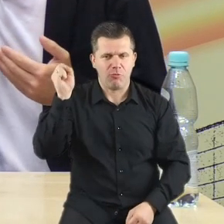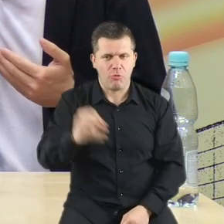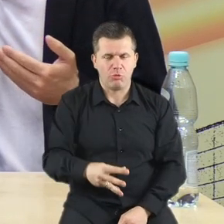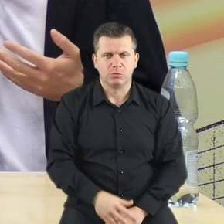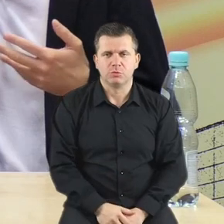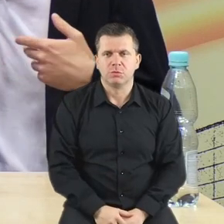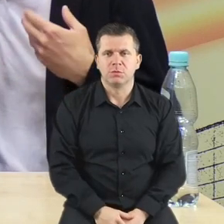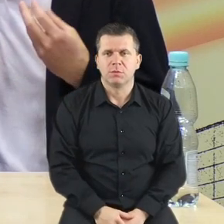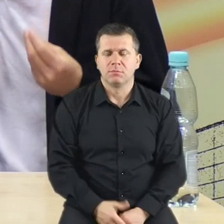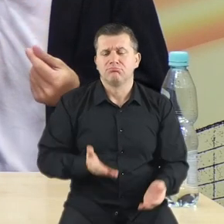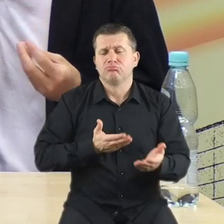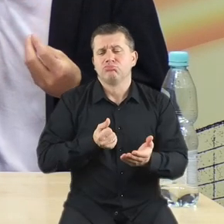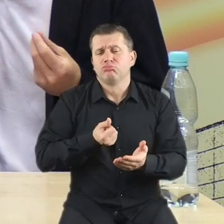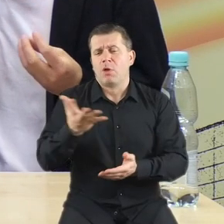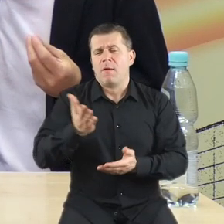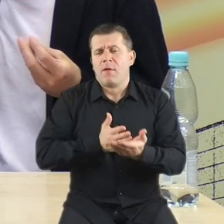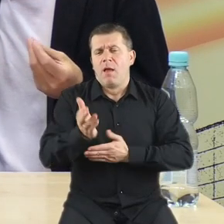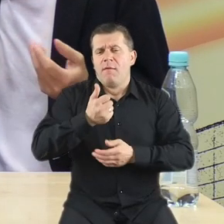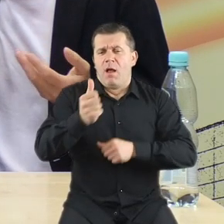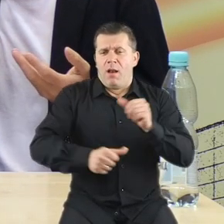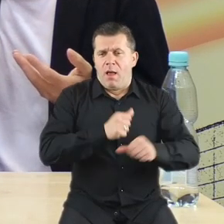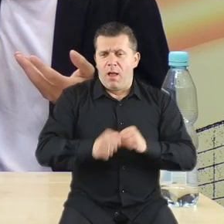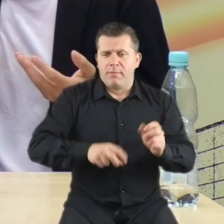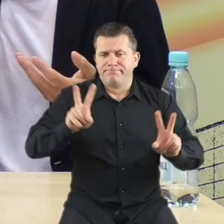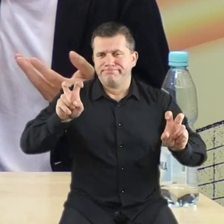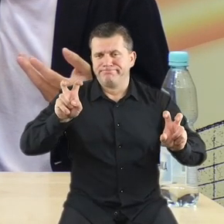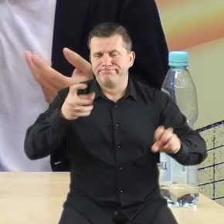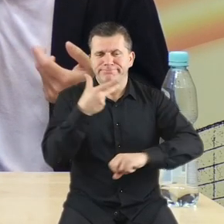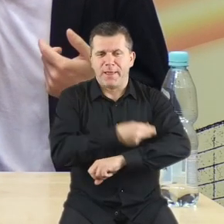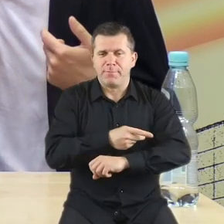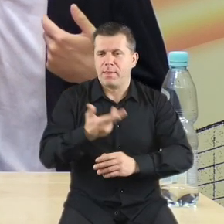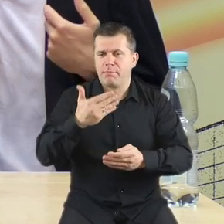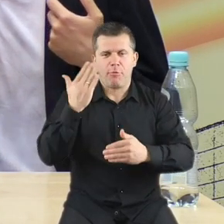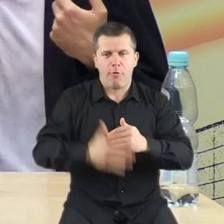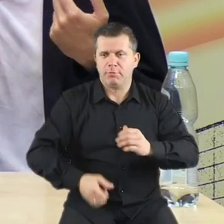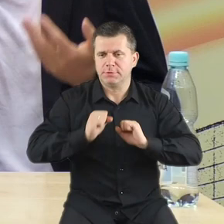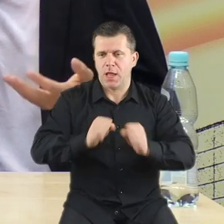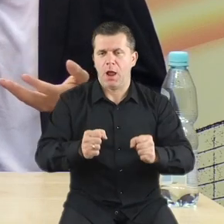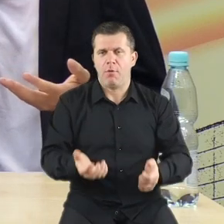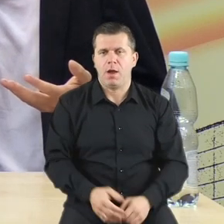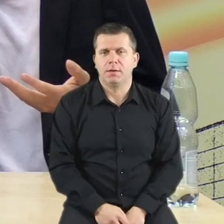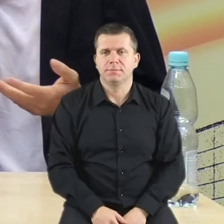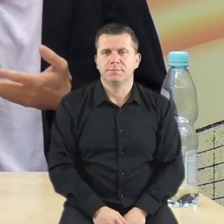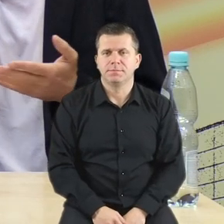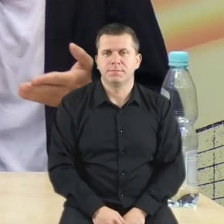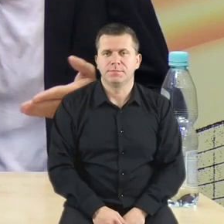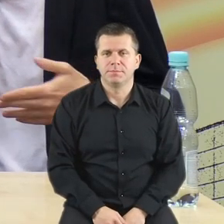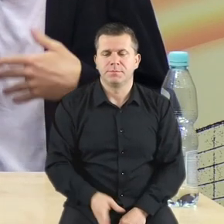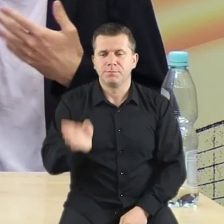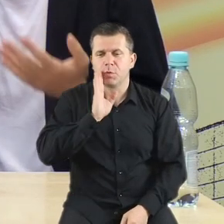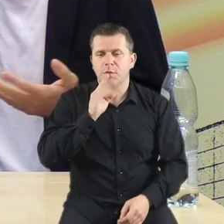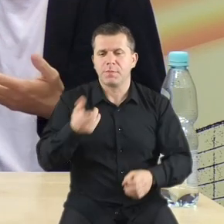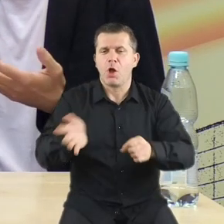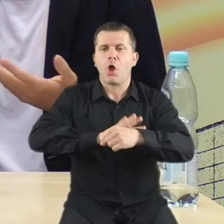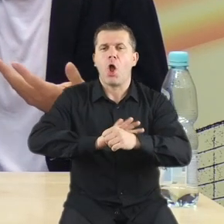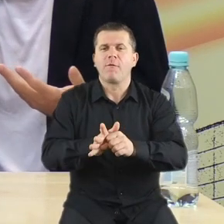Przez lata gdzieś ta szczepionka przestała działać. Tak jak na COVID-a, na szczęście